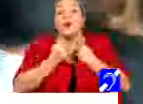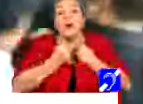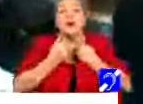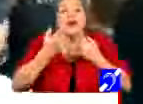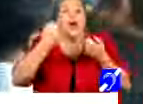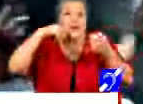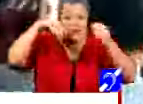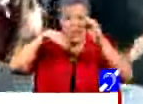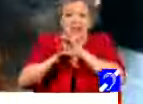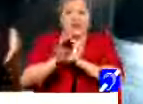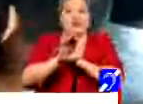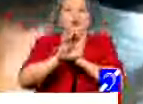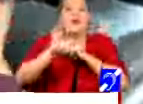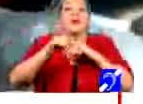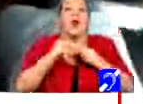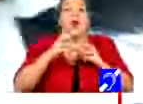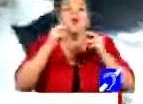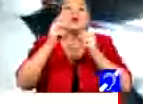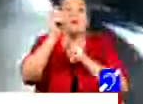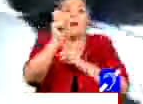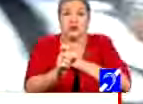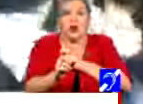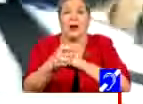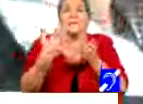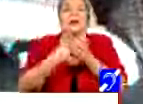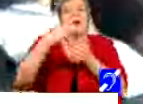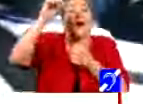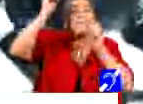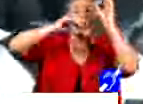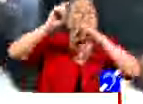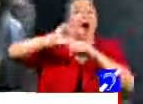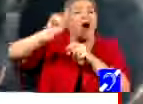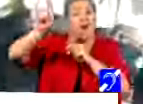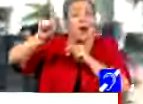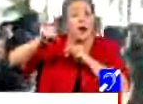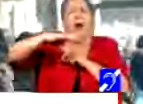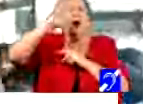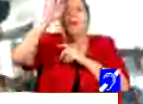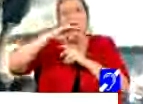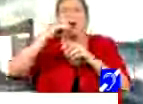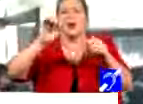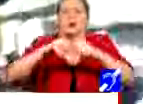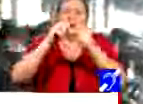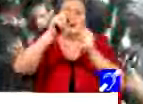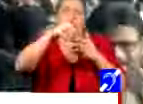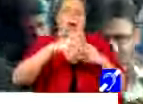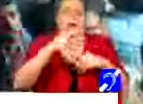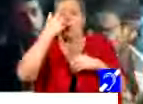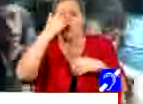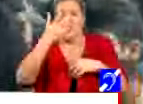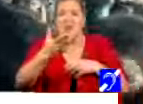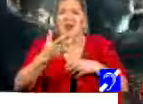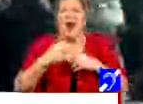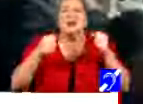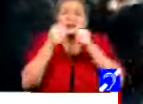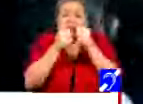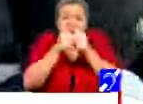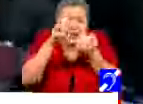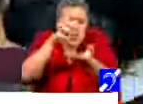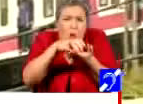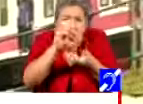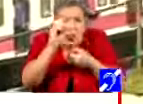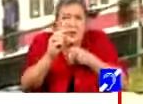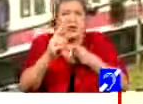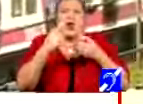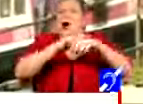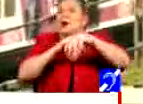mulți călători din cauza ploii torențiale. Asemenea busculade sunt frecvente în India, când mulțimile se adună în spații neîncăpătoare, fie în timpul